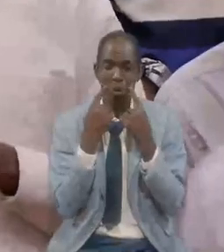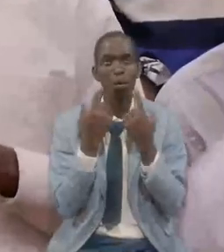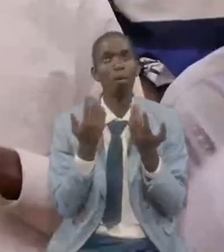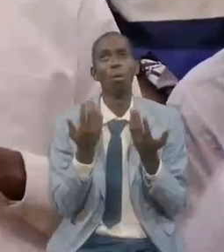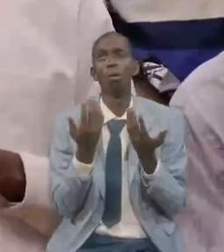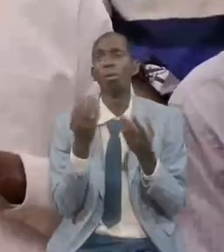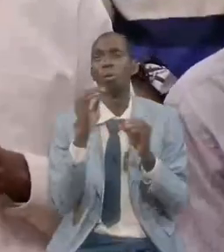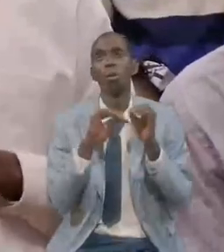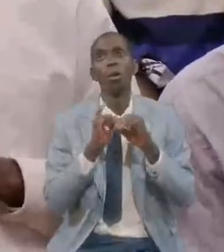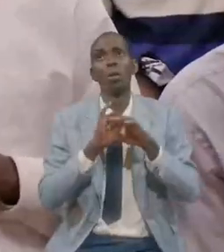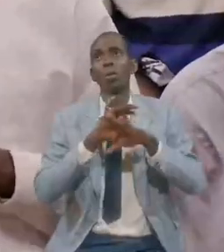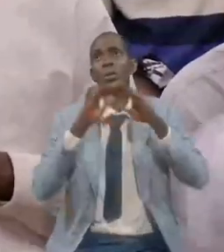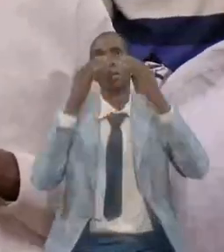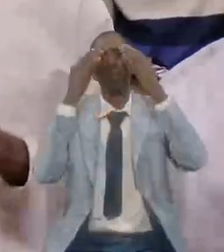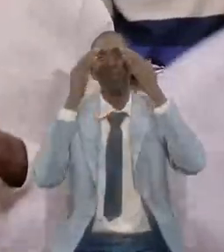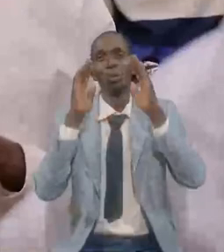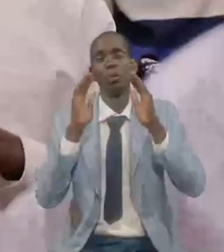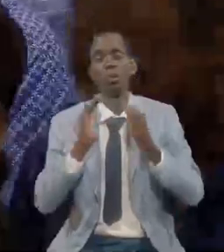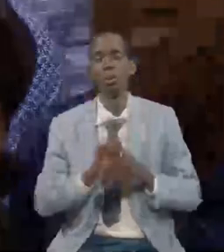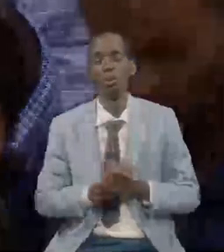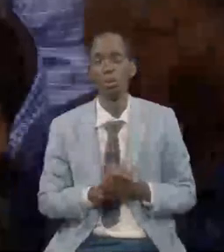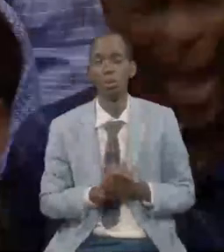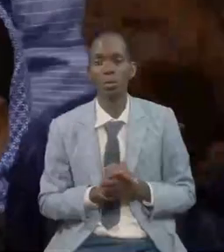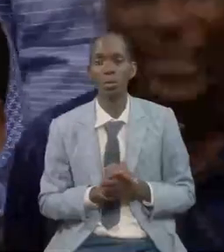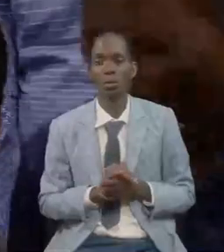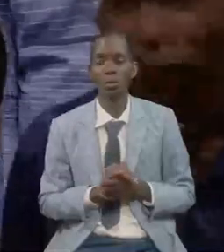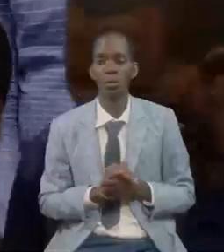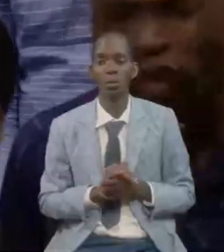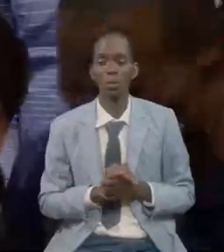En pleurant, disant, si je savais.